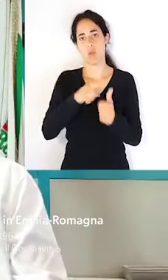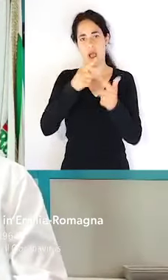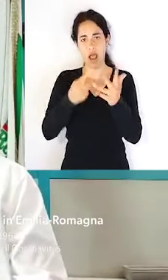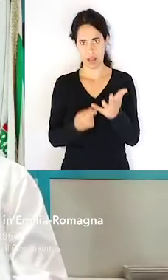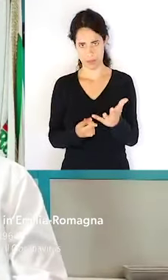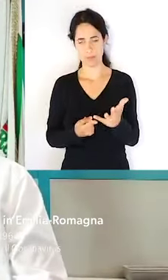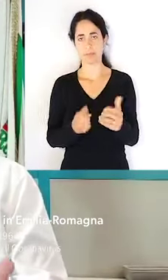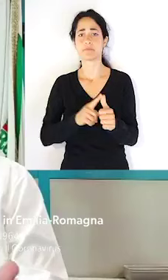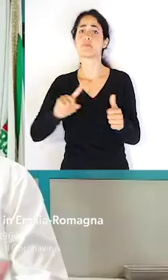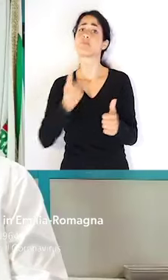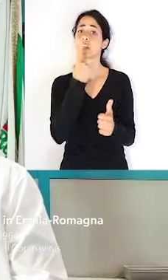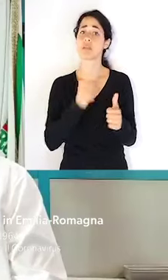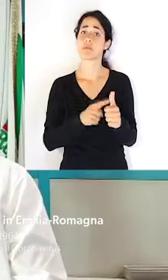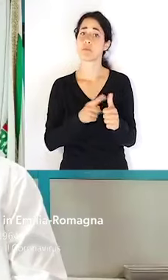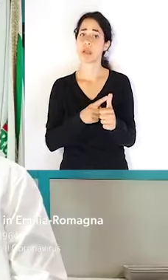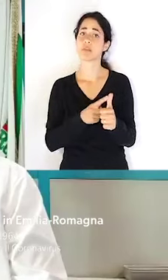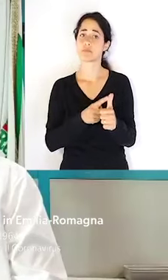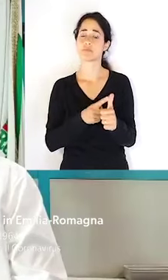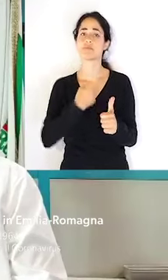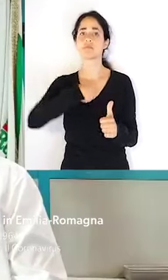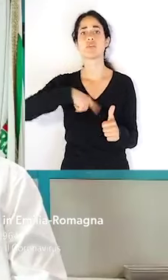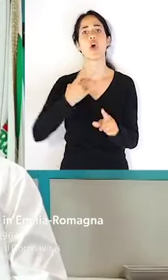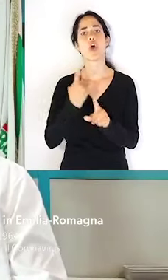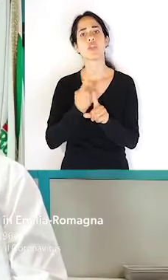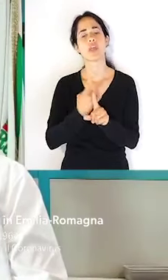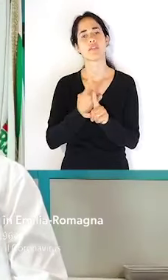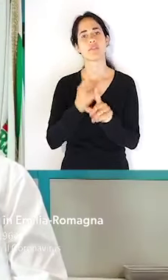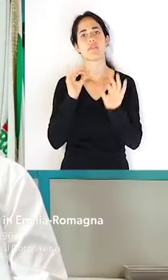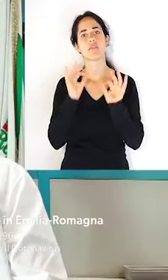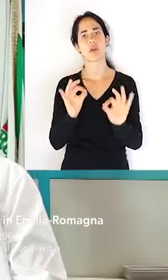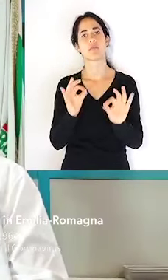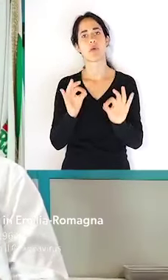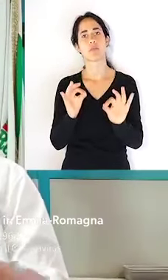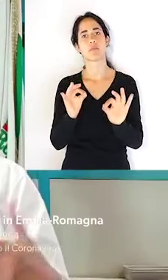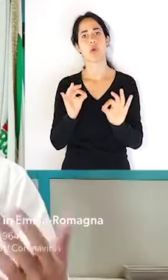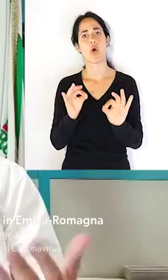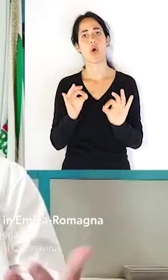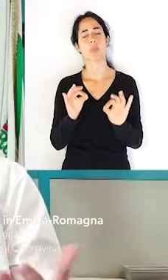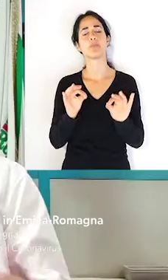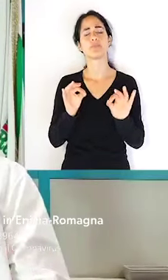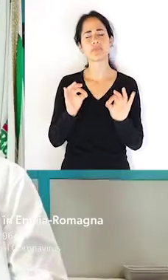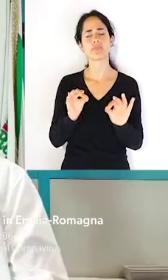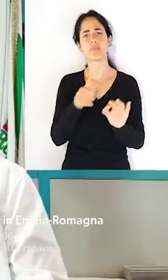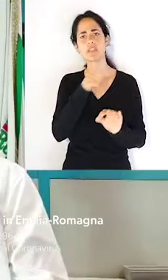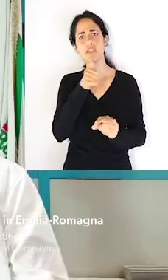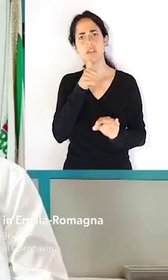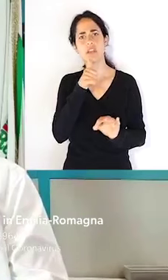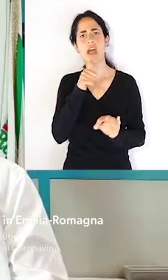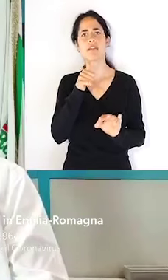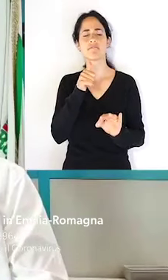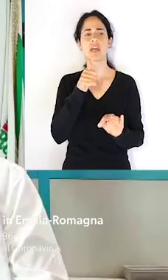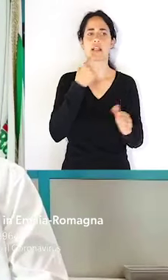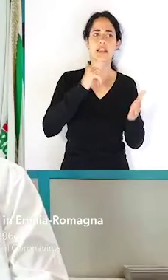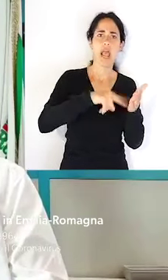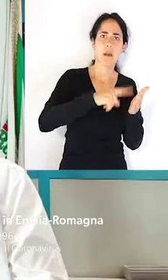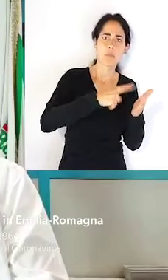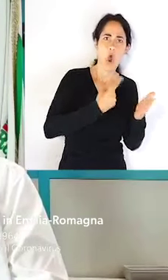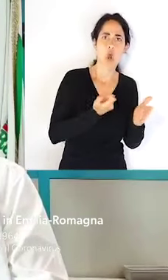quella di, lo dicevo adesso, dotarci di una potenzialità in